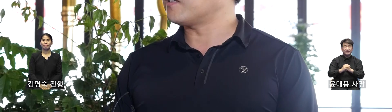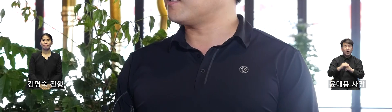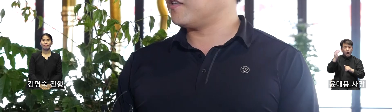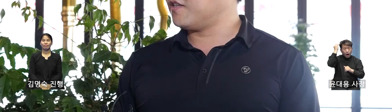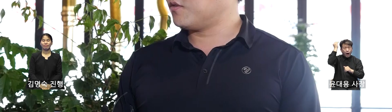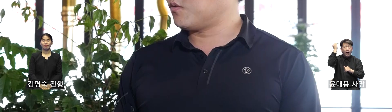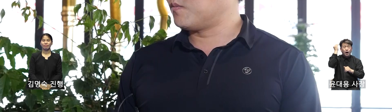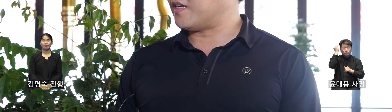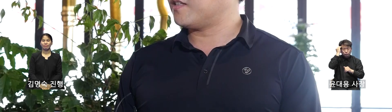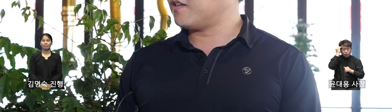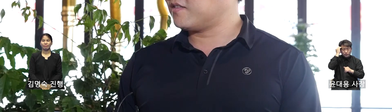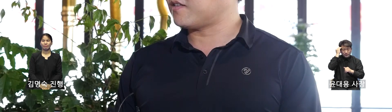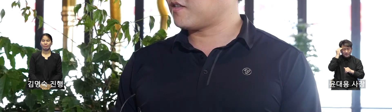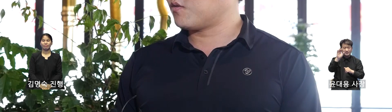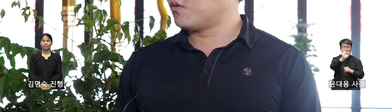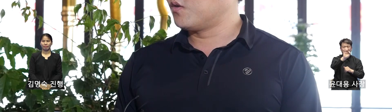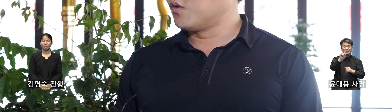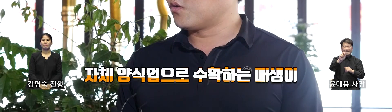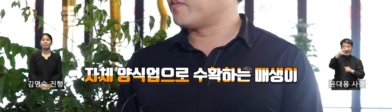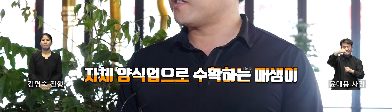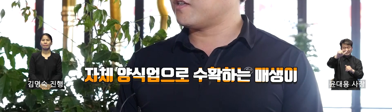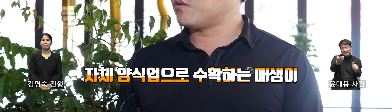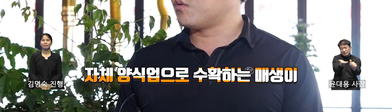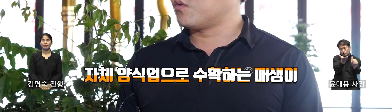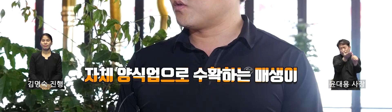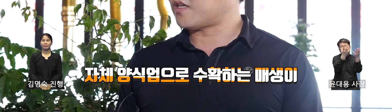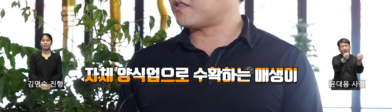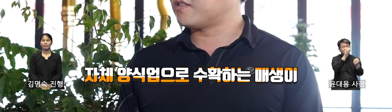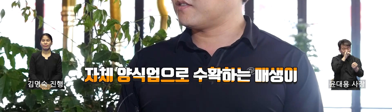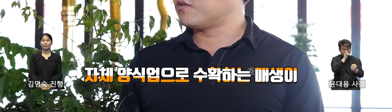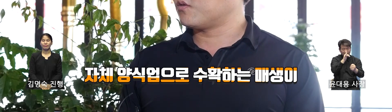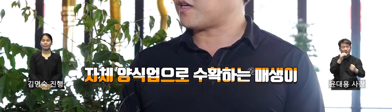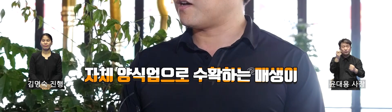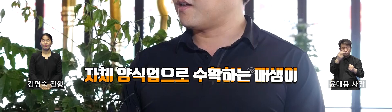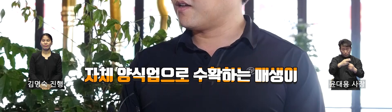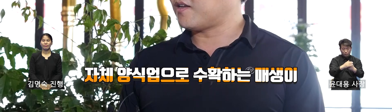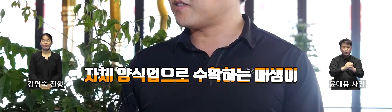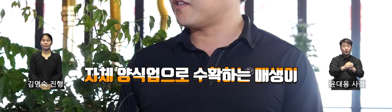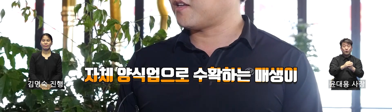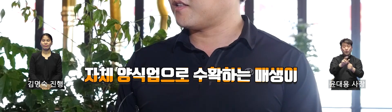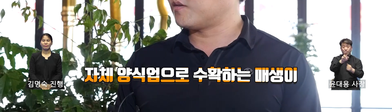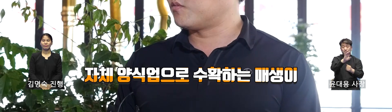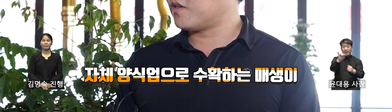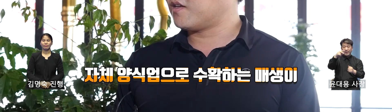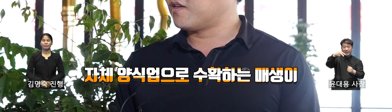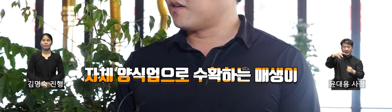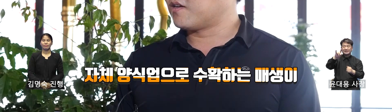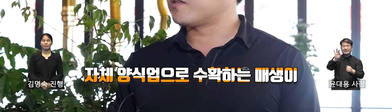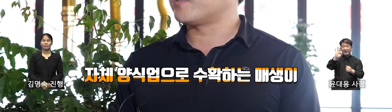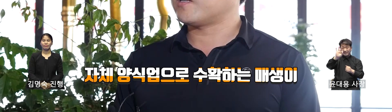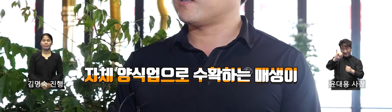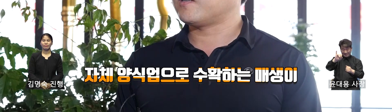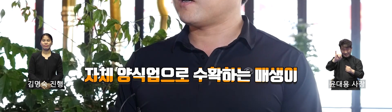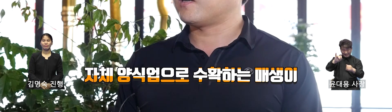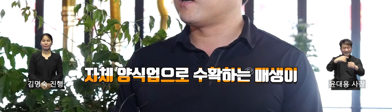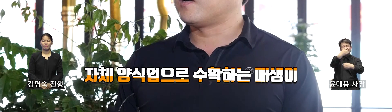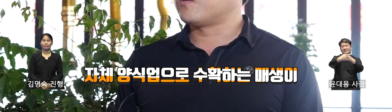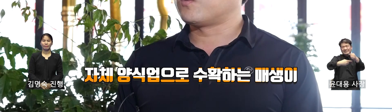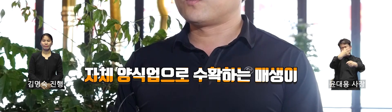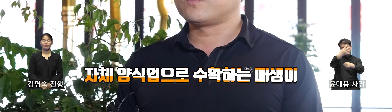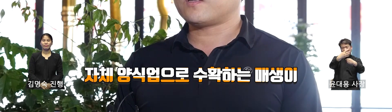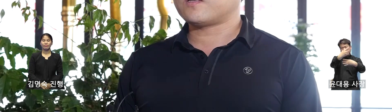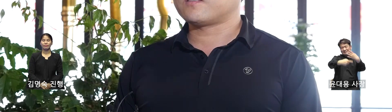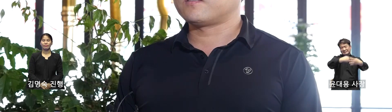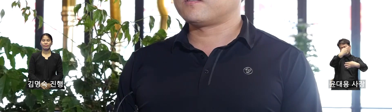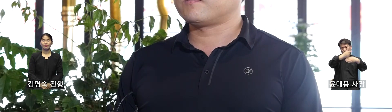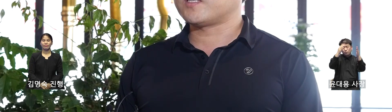우리나라는 양식이 좀 많이 된 상태고 또 매생이 또 사철로 다 양식이 되기 때문에 그래서 매생이가